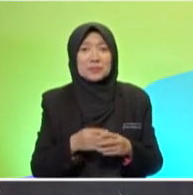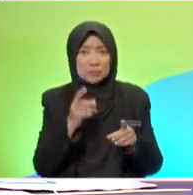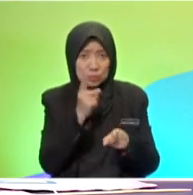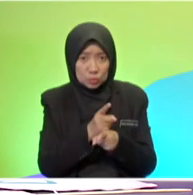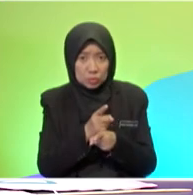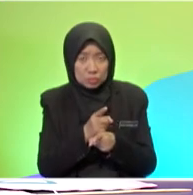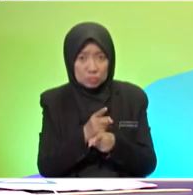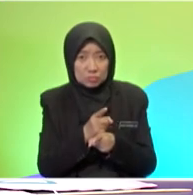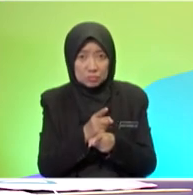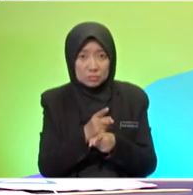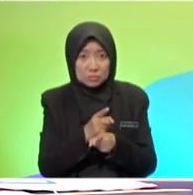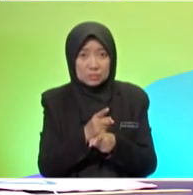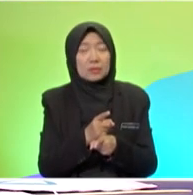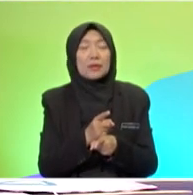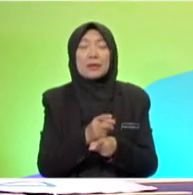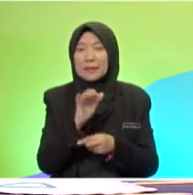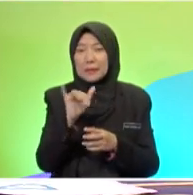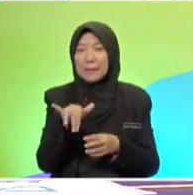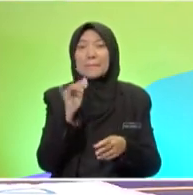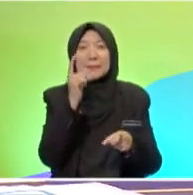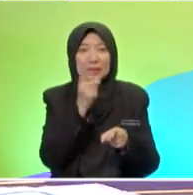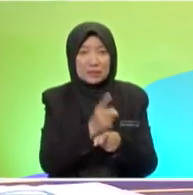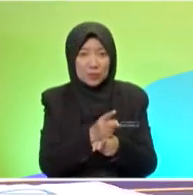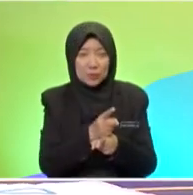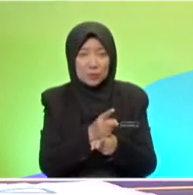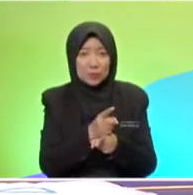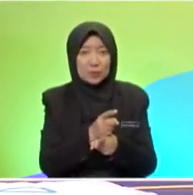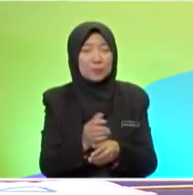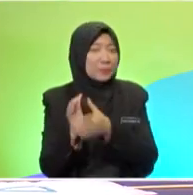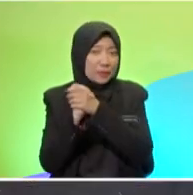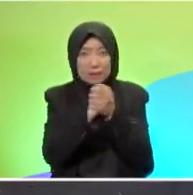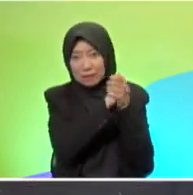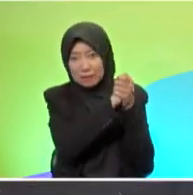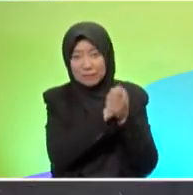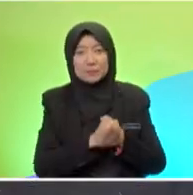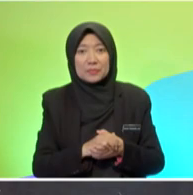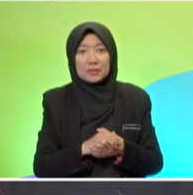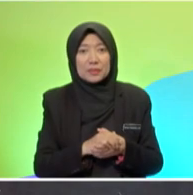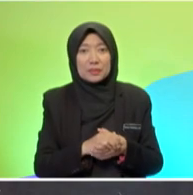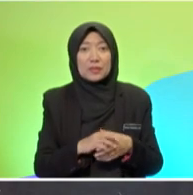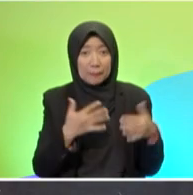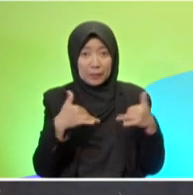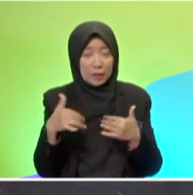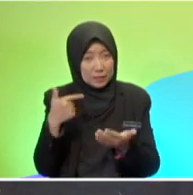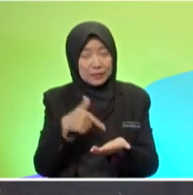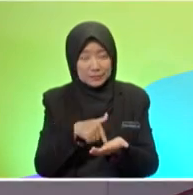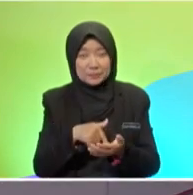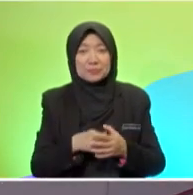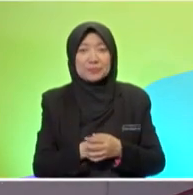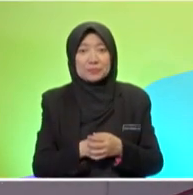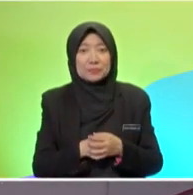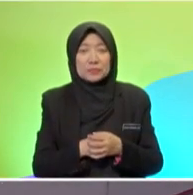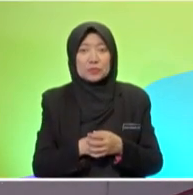Cikgu? Ya, betul. Tahniah. Okey. Kita main lagi nak. Okey. Boleh tak